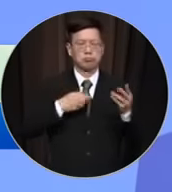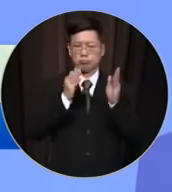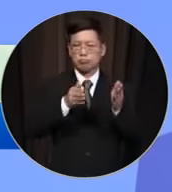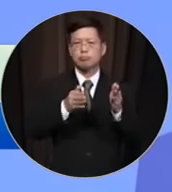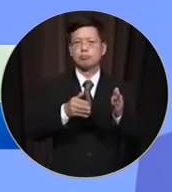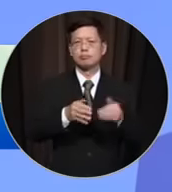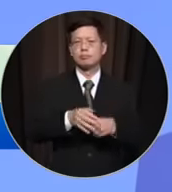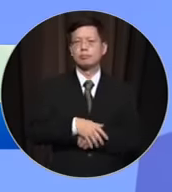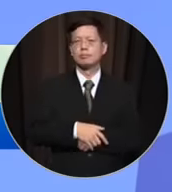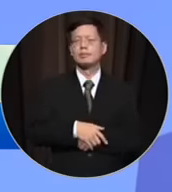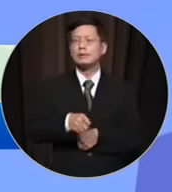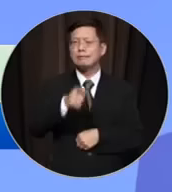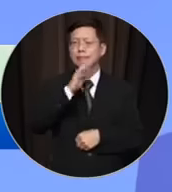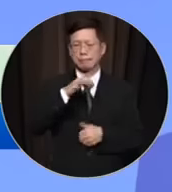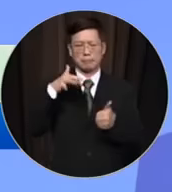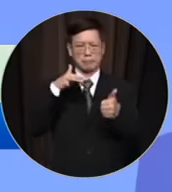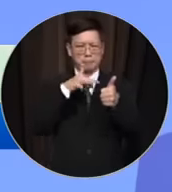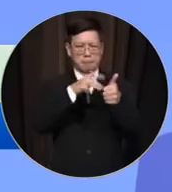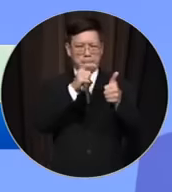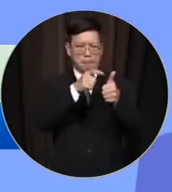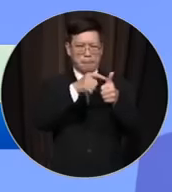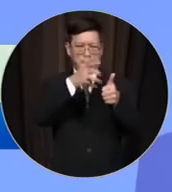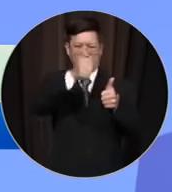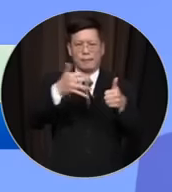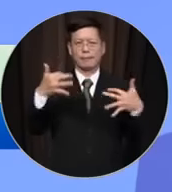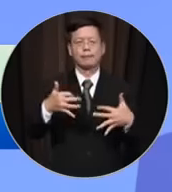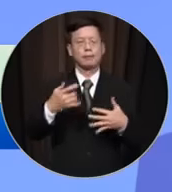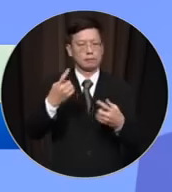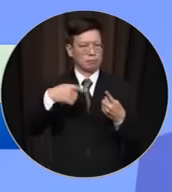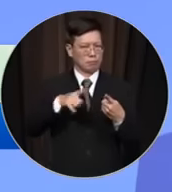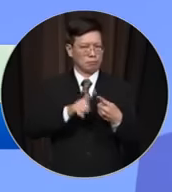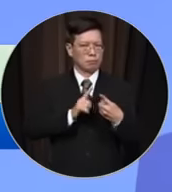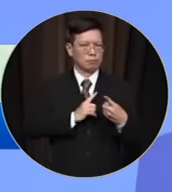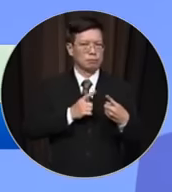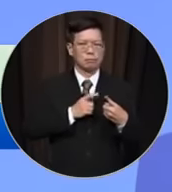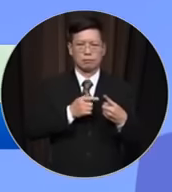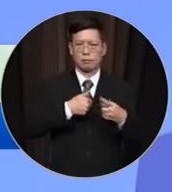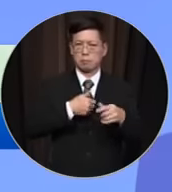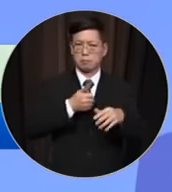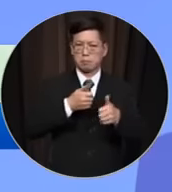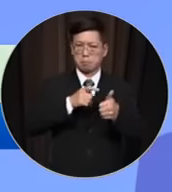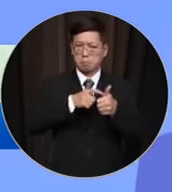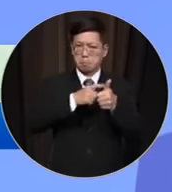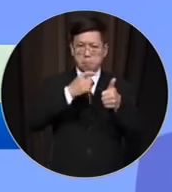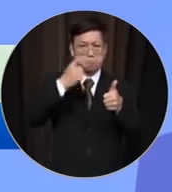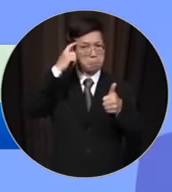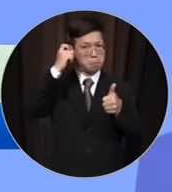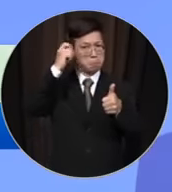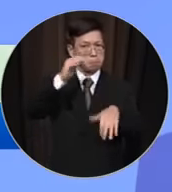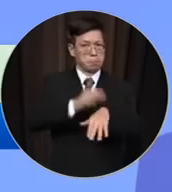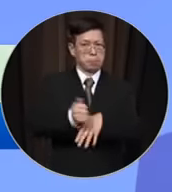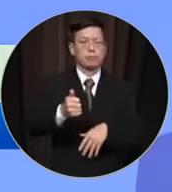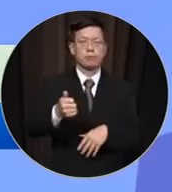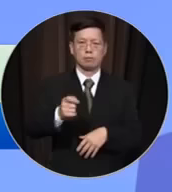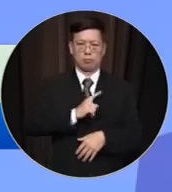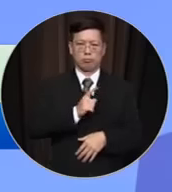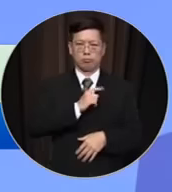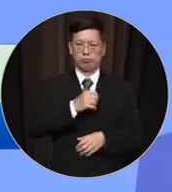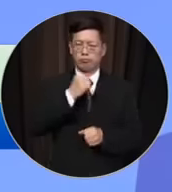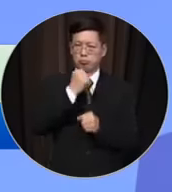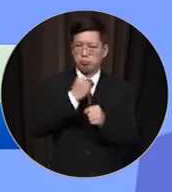题出在领导，我们应该要有一个优秀的领导人，有执行